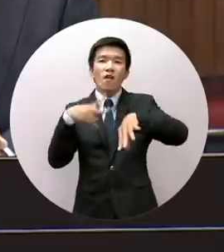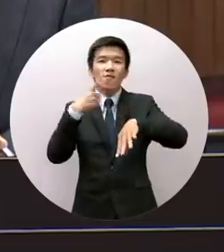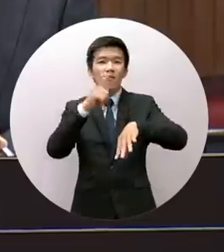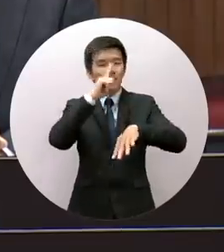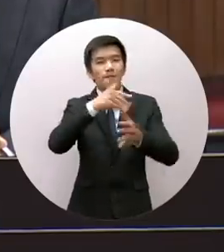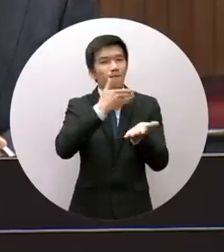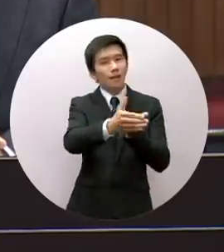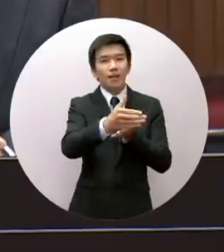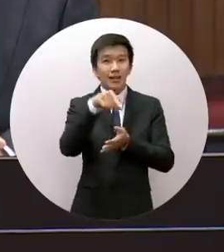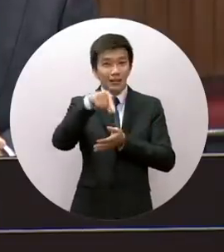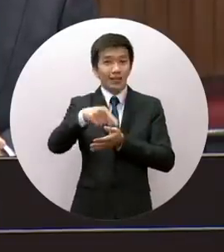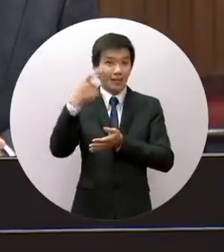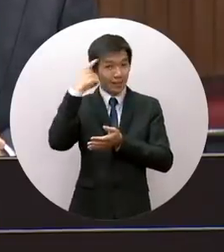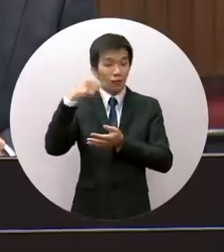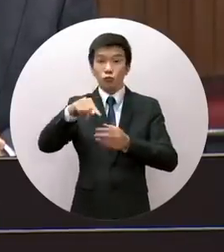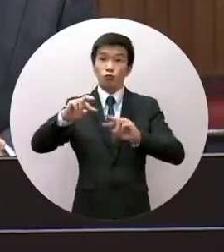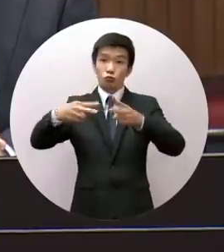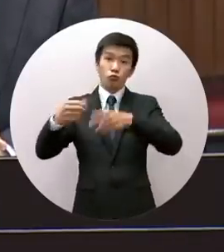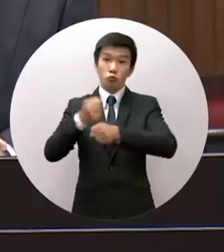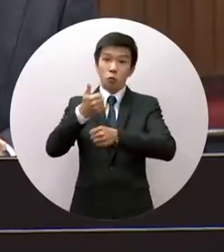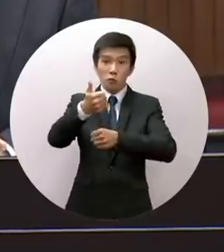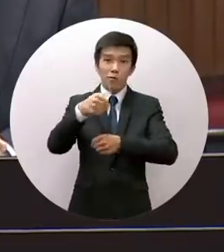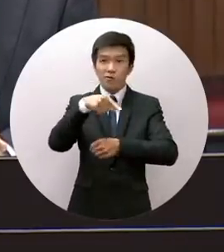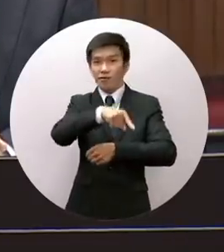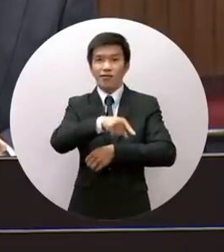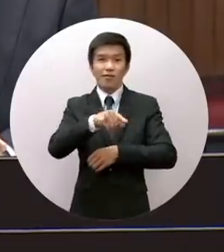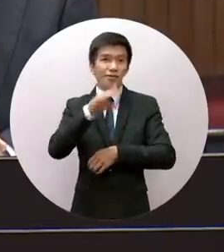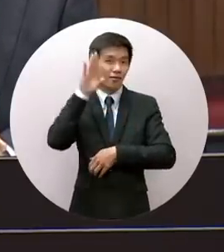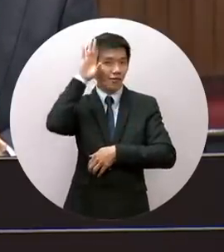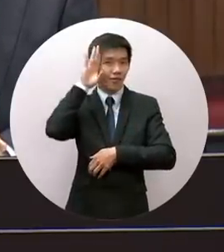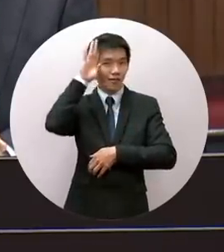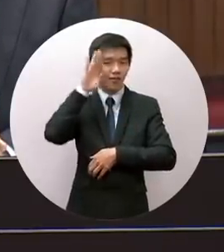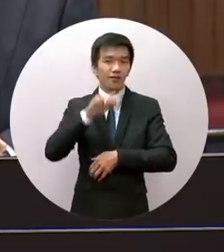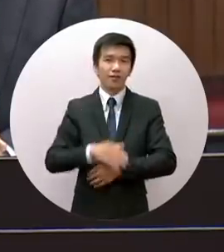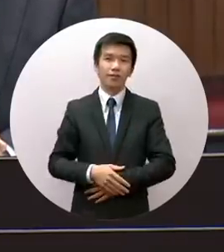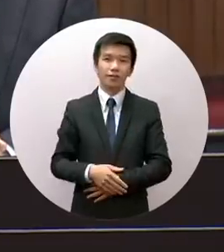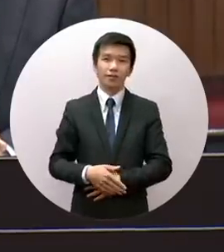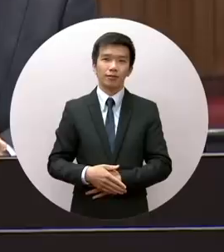如果这算是你的改革的话，那环保署再打你的脸哦，是